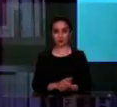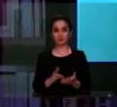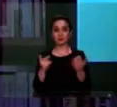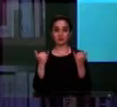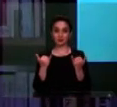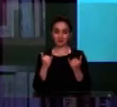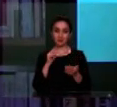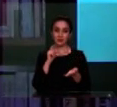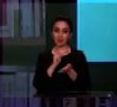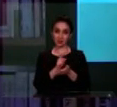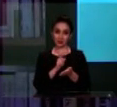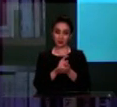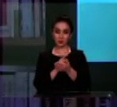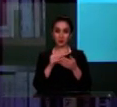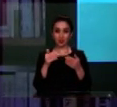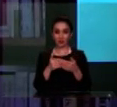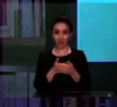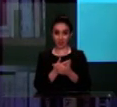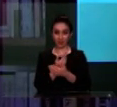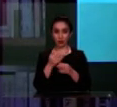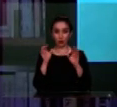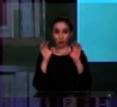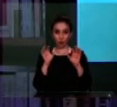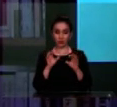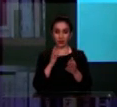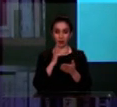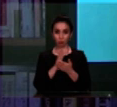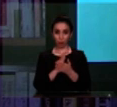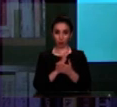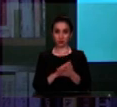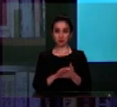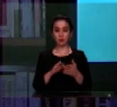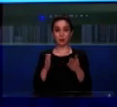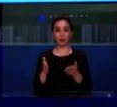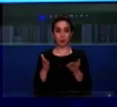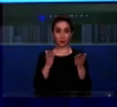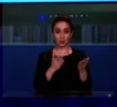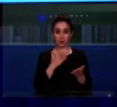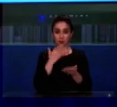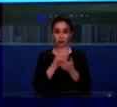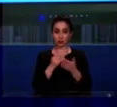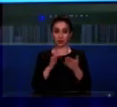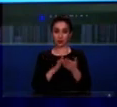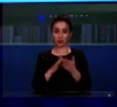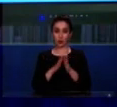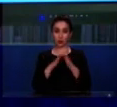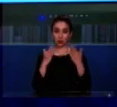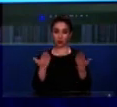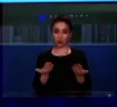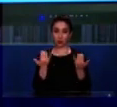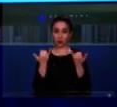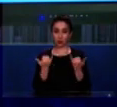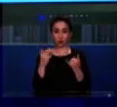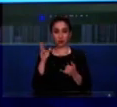Бугунги дарсимизда янги қоида хам бор. Мархамат қилиб, дафтарларингизни очинг.